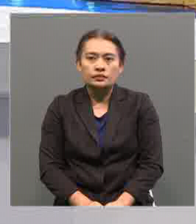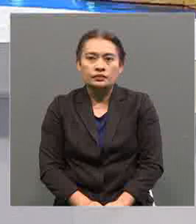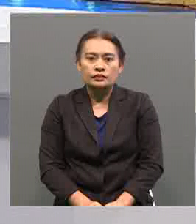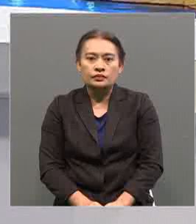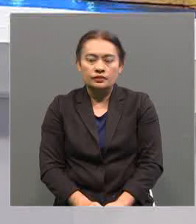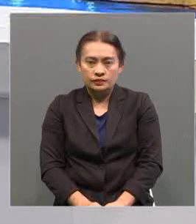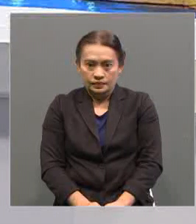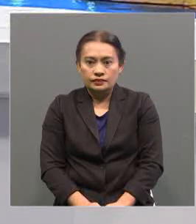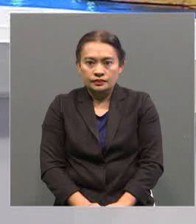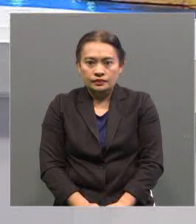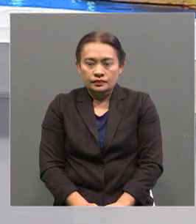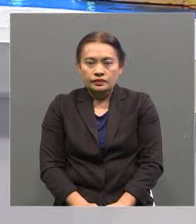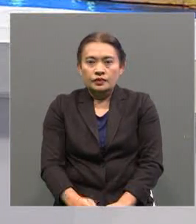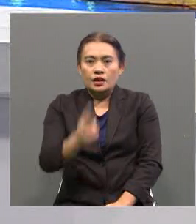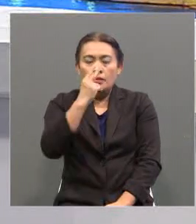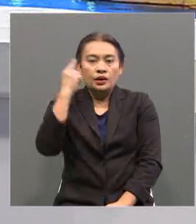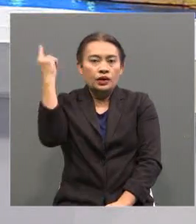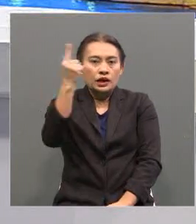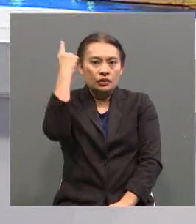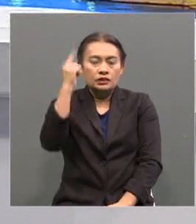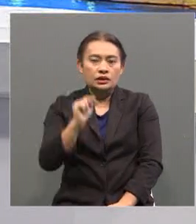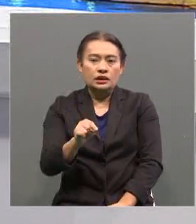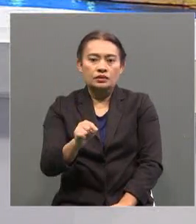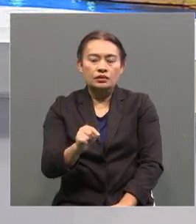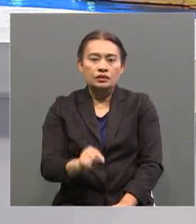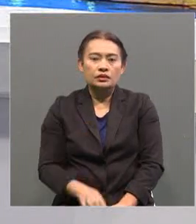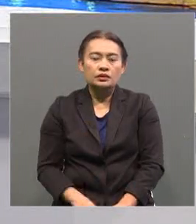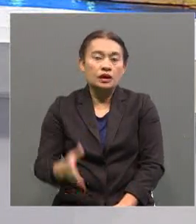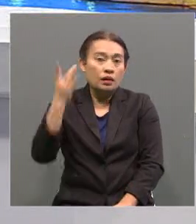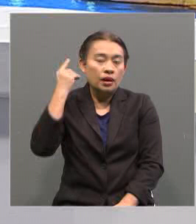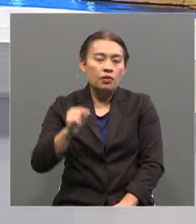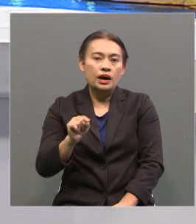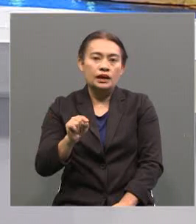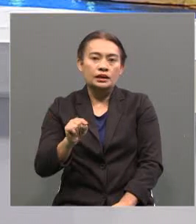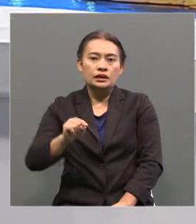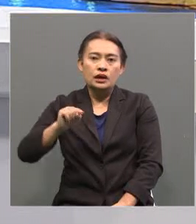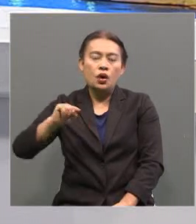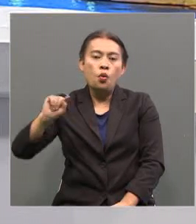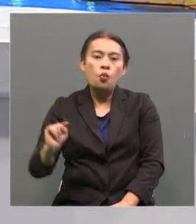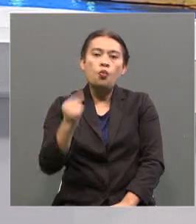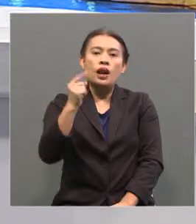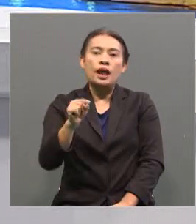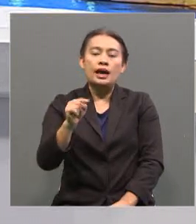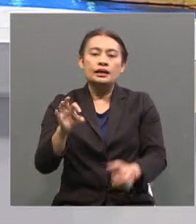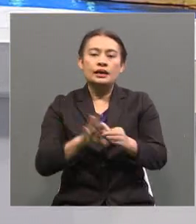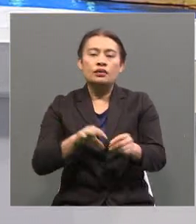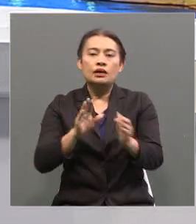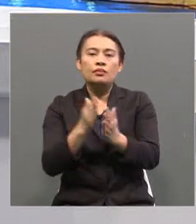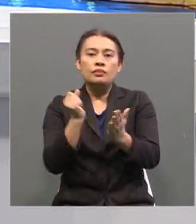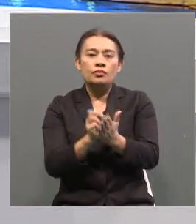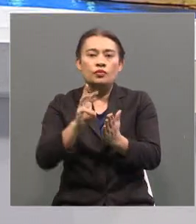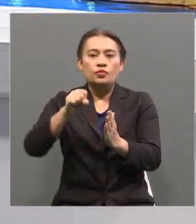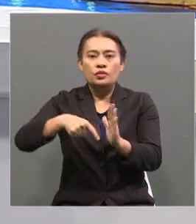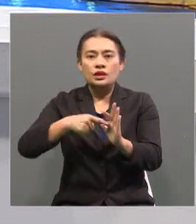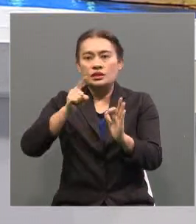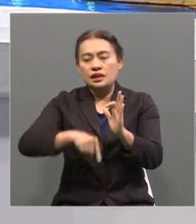สลับไปดูบรรยากาศเรื่องของการท่องเที่ยวกันหน่อยนะครับคุณผู้ชมอย่างที่ทราบกันนะเมื่อวานนี้เป็นวันแรกนะที่เราเริ่มมาตรการวีซ่าฟรีให้กับนักท่องเที่ยว